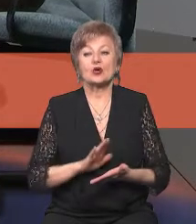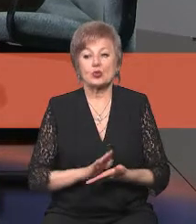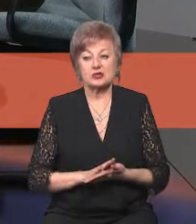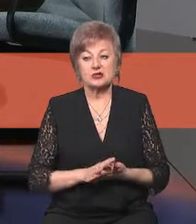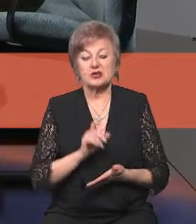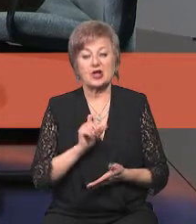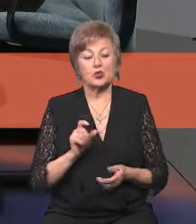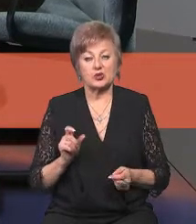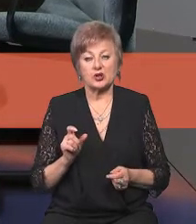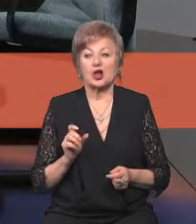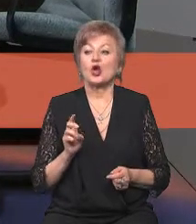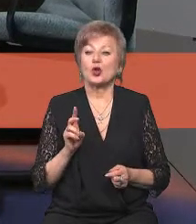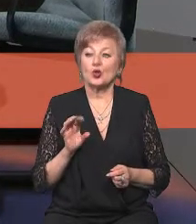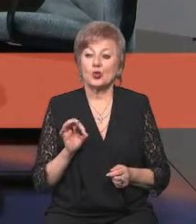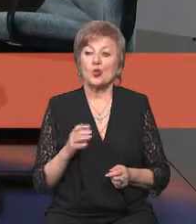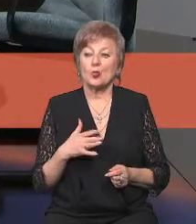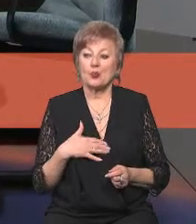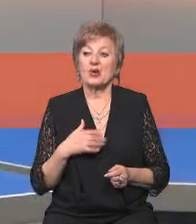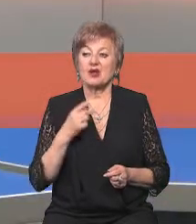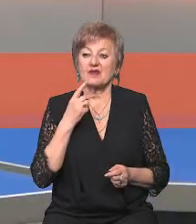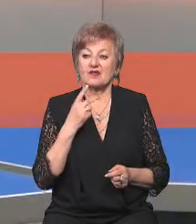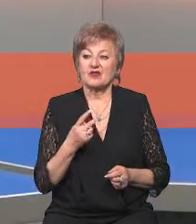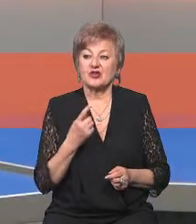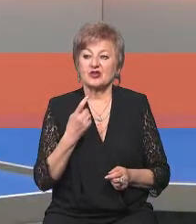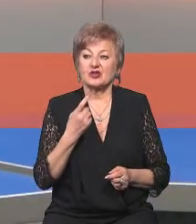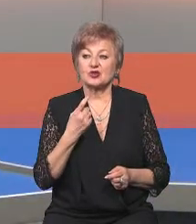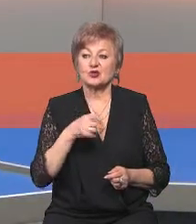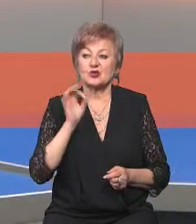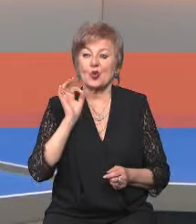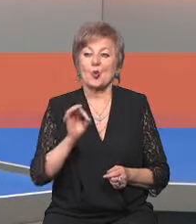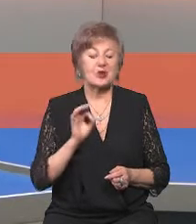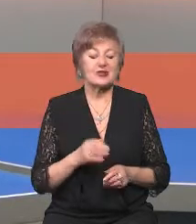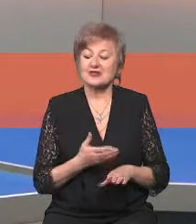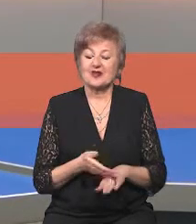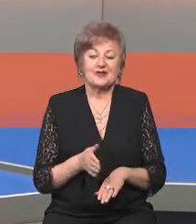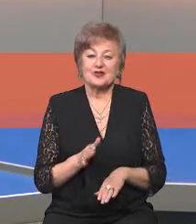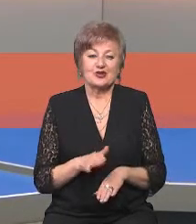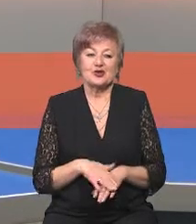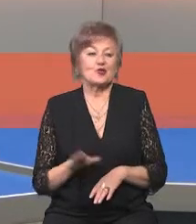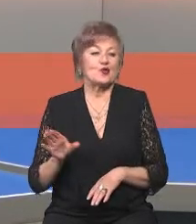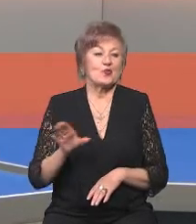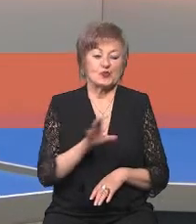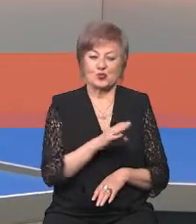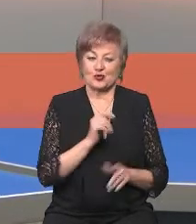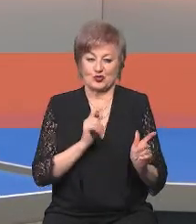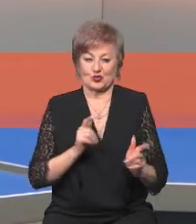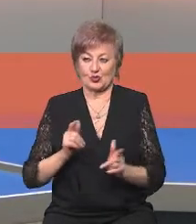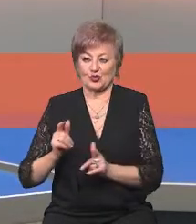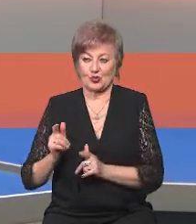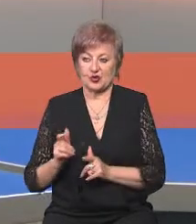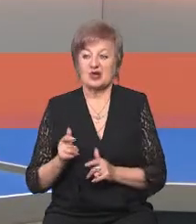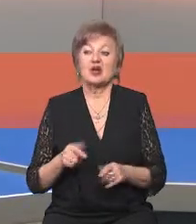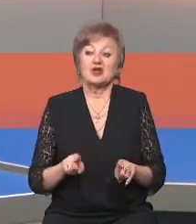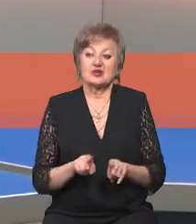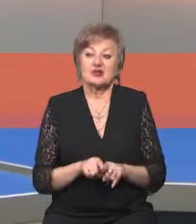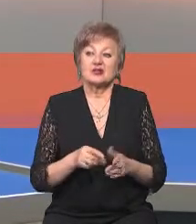населення. Але наразі ми всі бачимо, що до 100% дуже важко дійти, тому що громади кажуть,